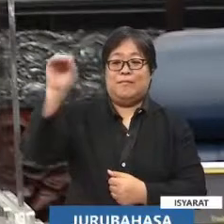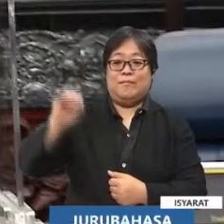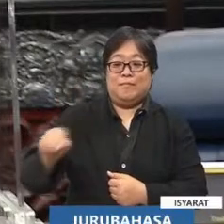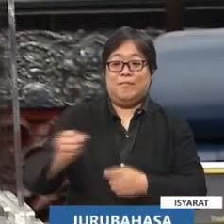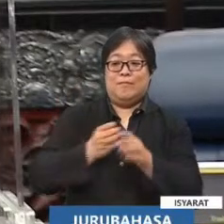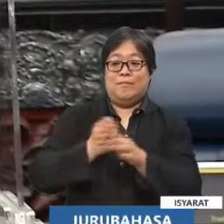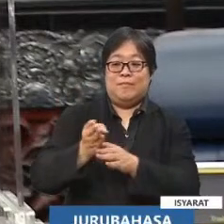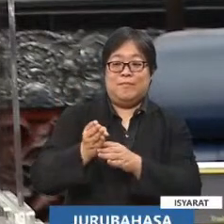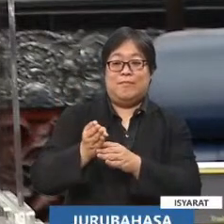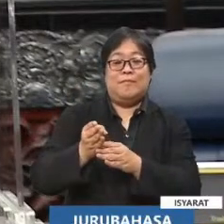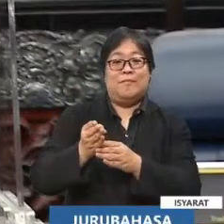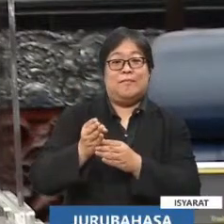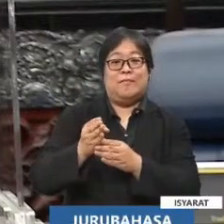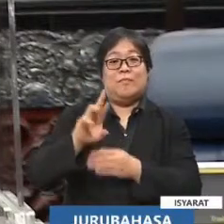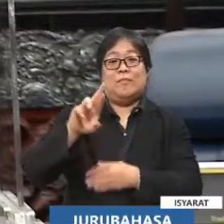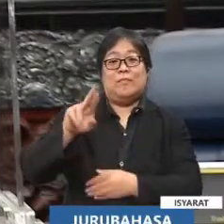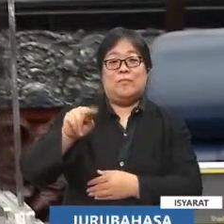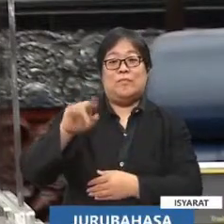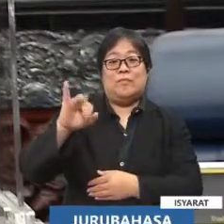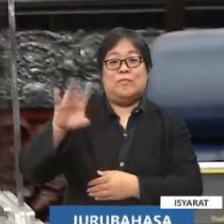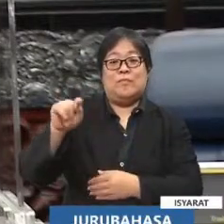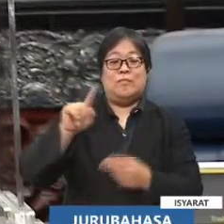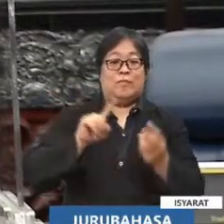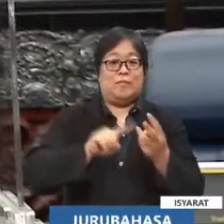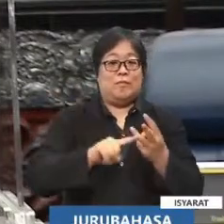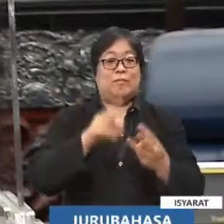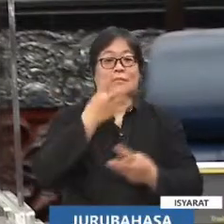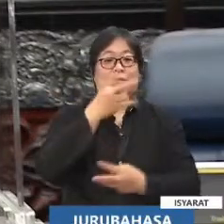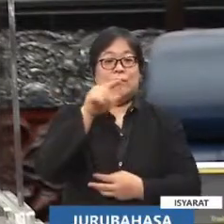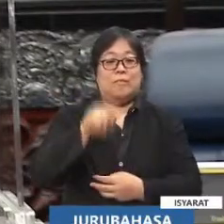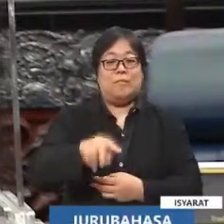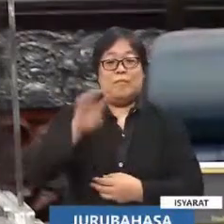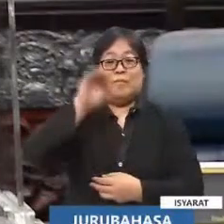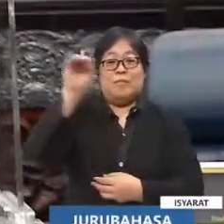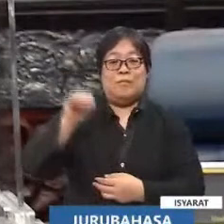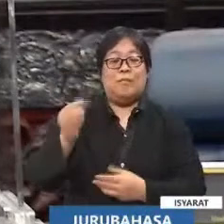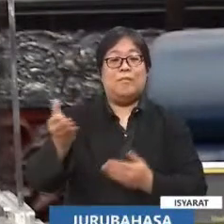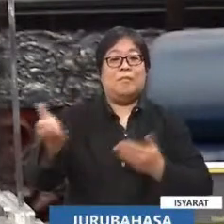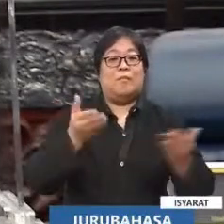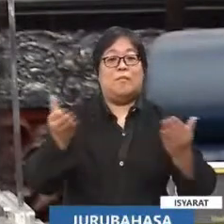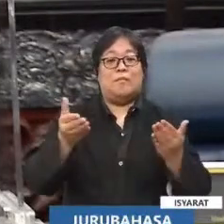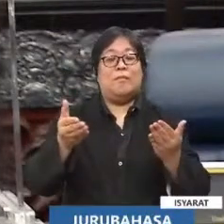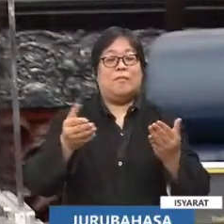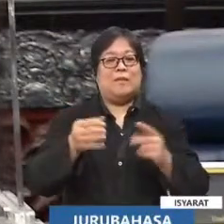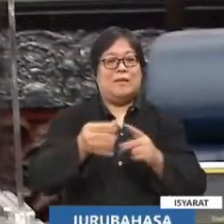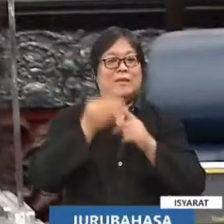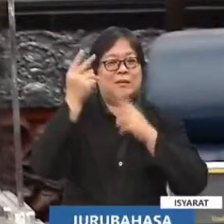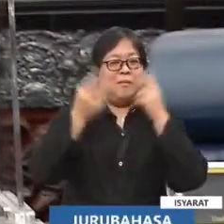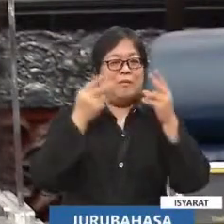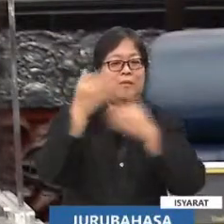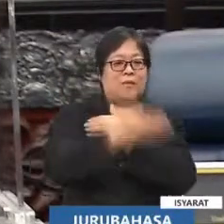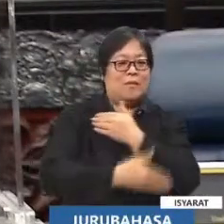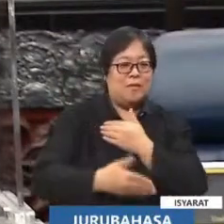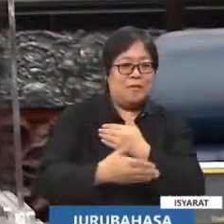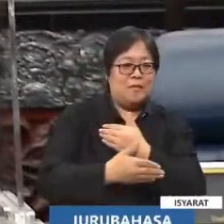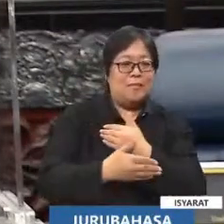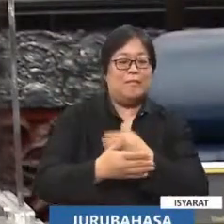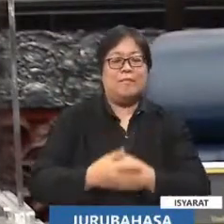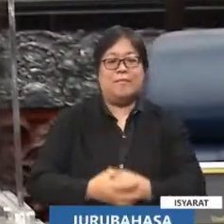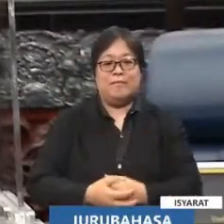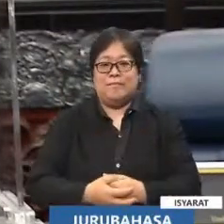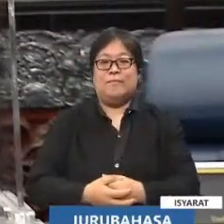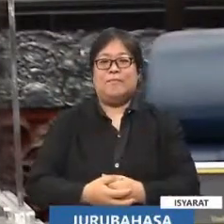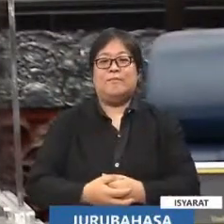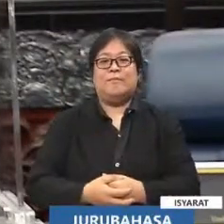33.4% dalam sektor perencitan dan 17.4% dalam perkhidmatan khusus pelancongan negara, iaitu Country